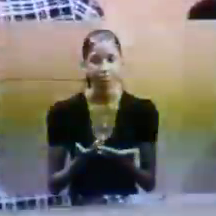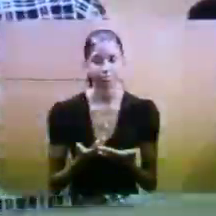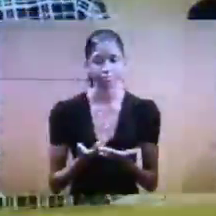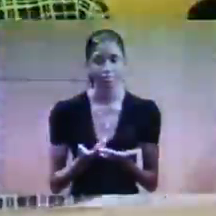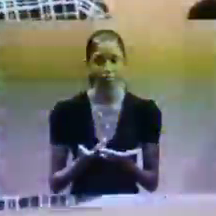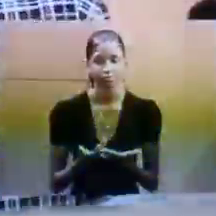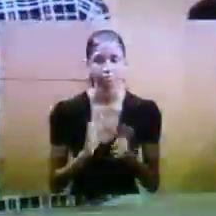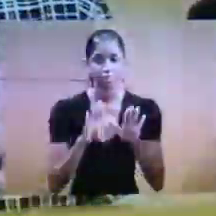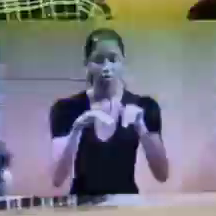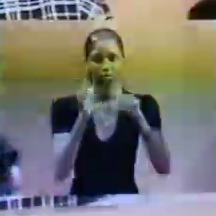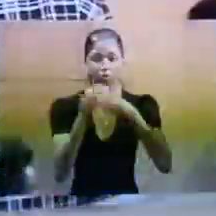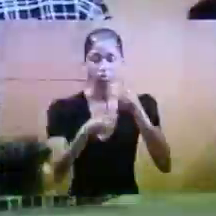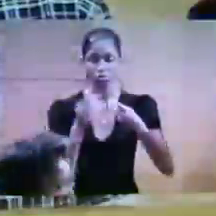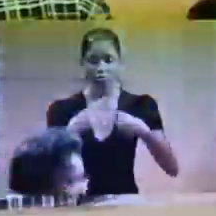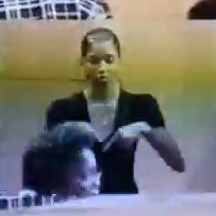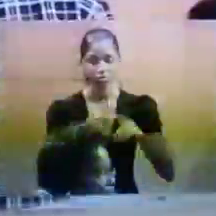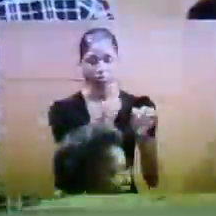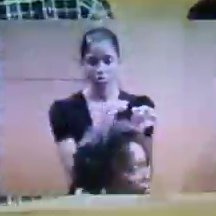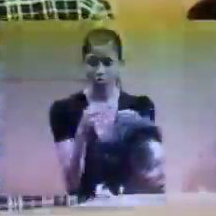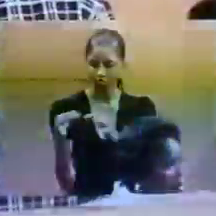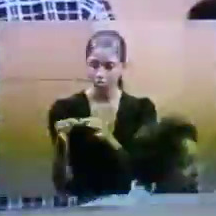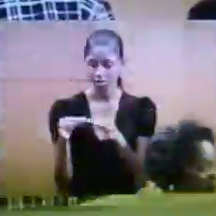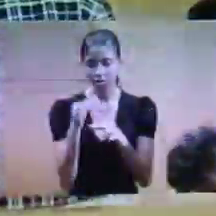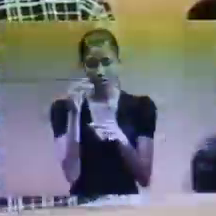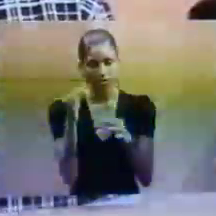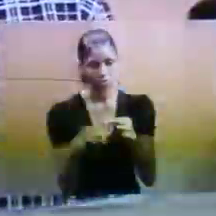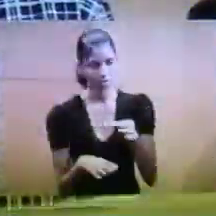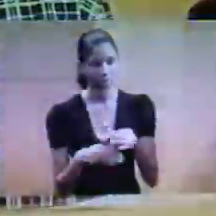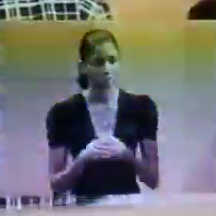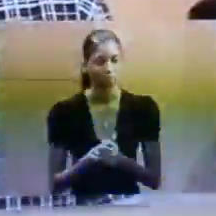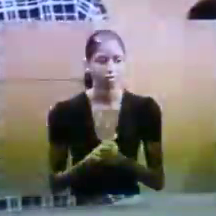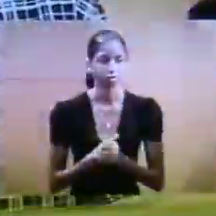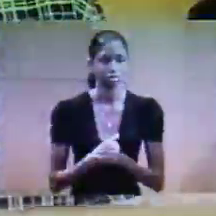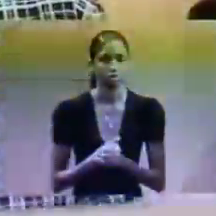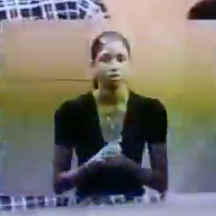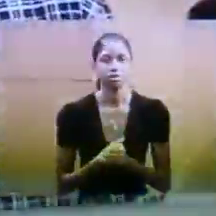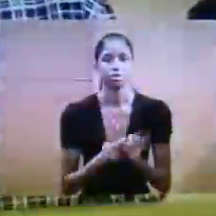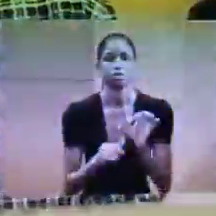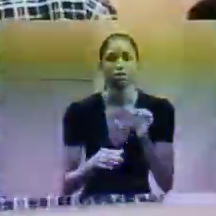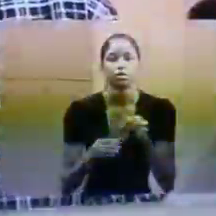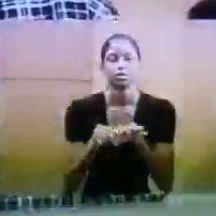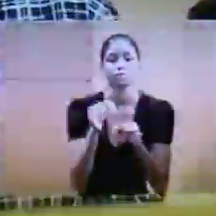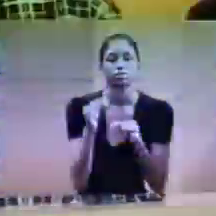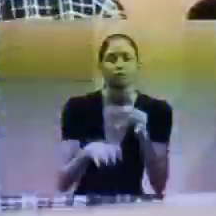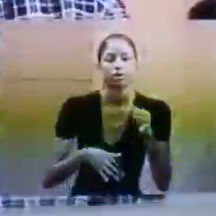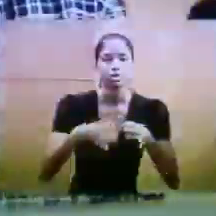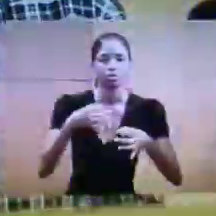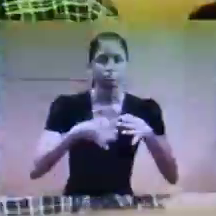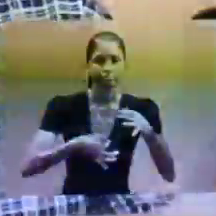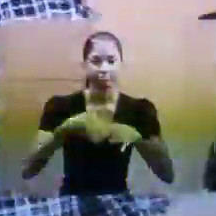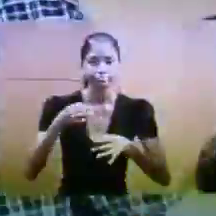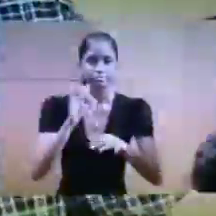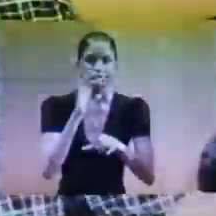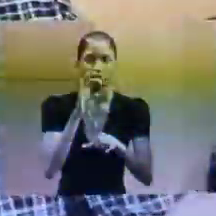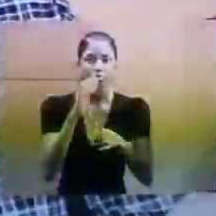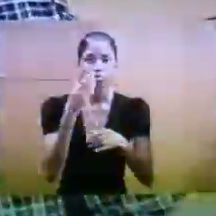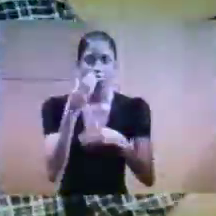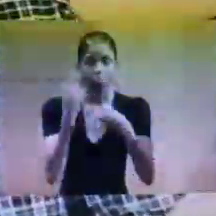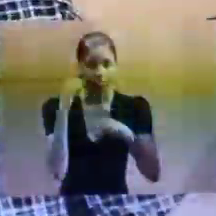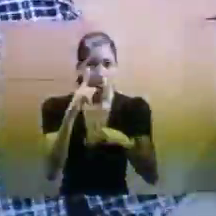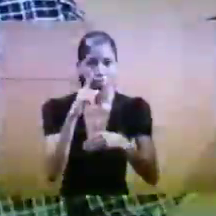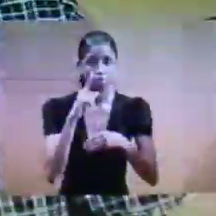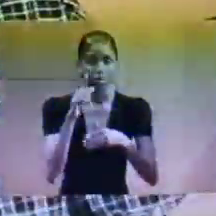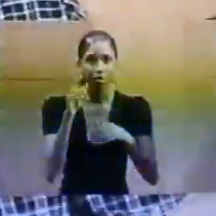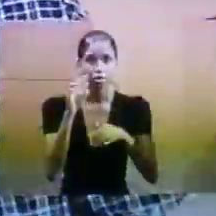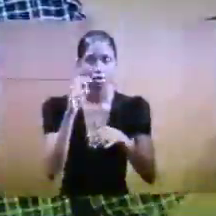soit l'Assemblée, soit la commission permanente, des résultats de ces contentieux. Soit des contentieux engagés contre le conseil régional